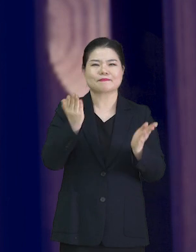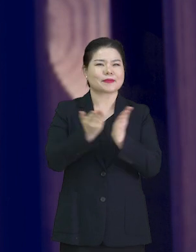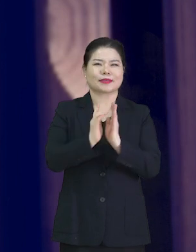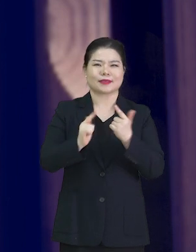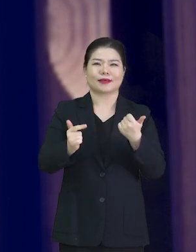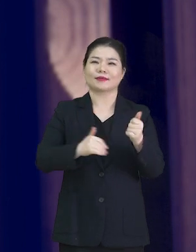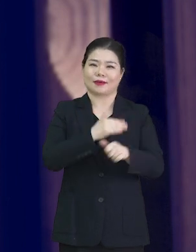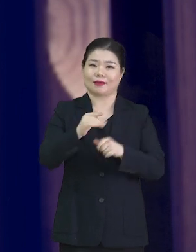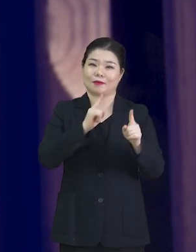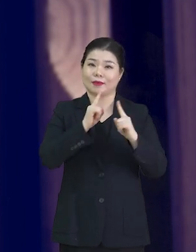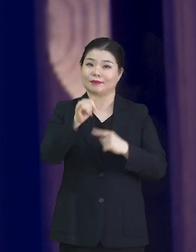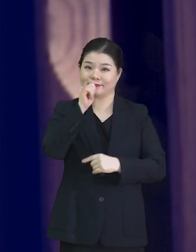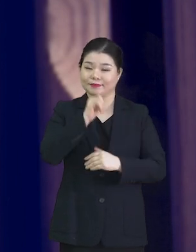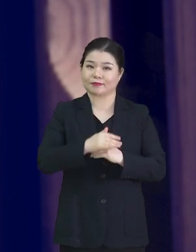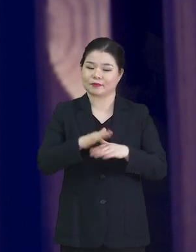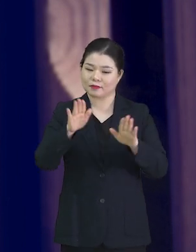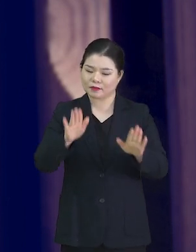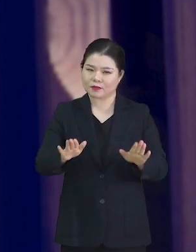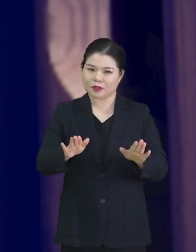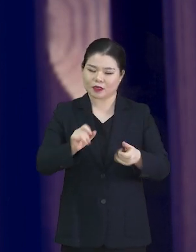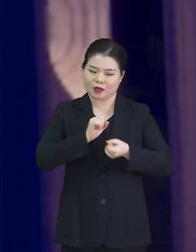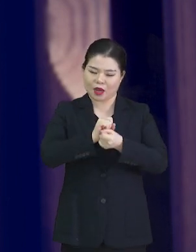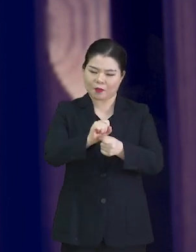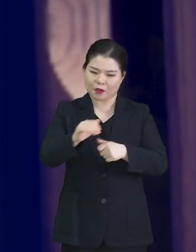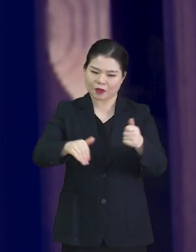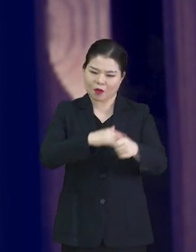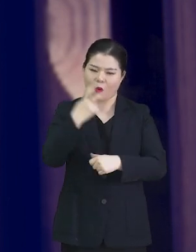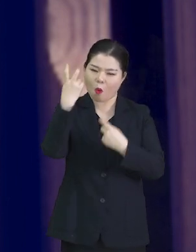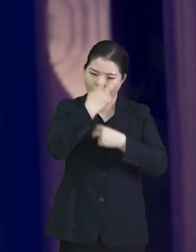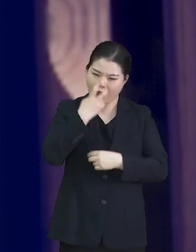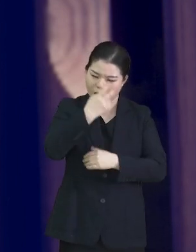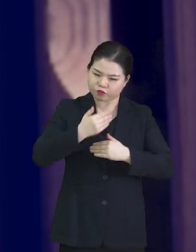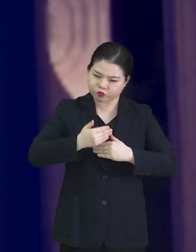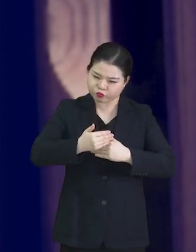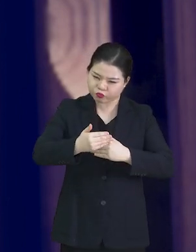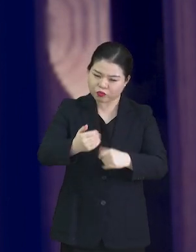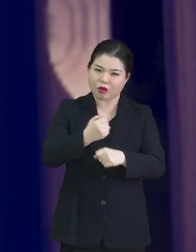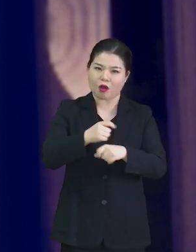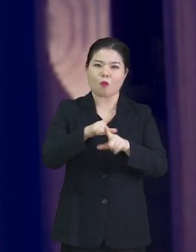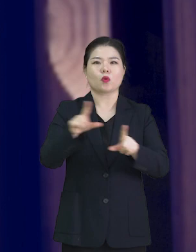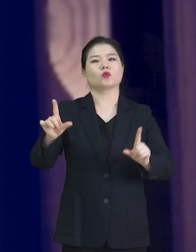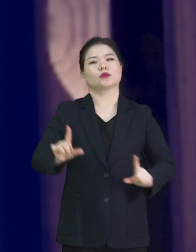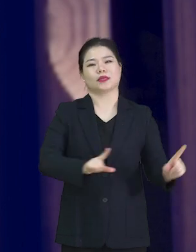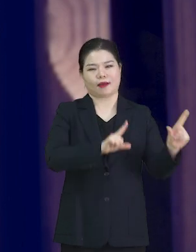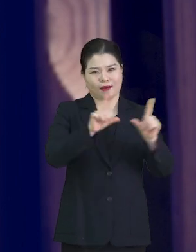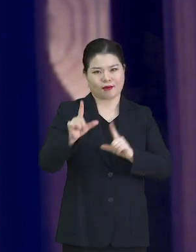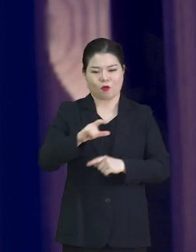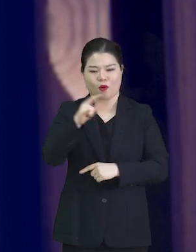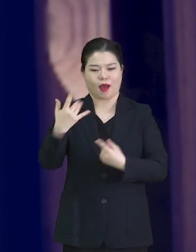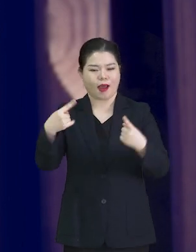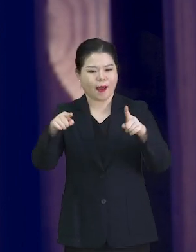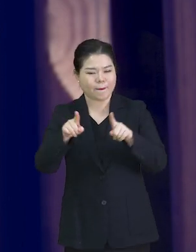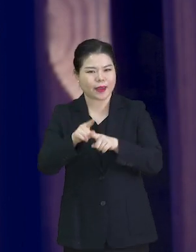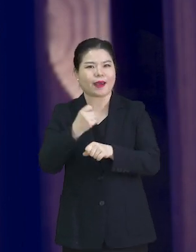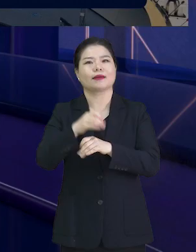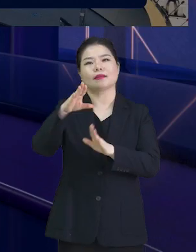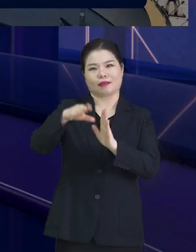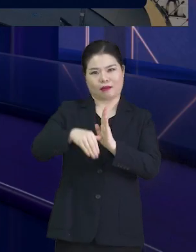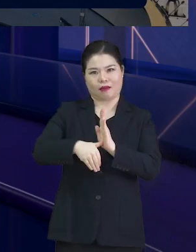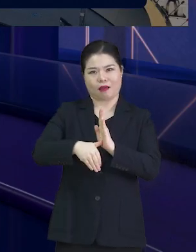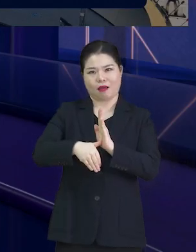비현실적이라고 말했습니다. 지금은 감염 사태를 관리하면서 일상을 이어가는 위드 코로나